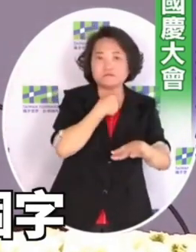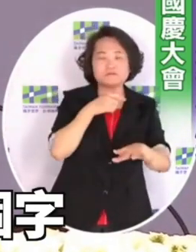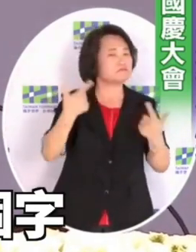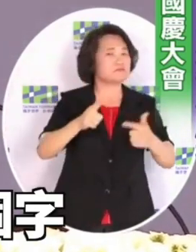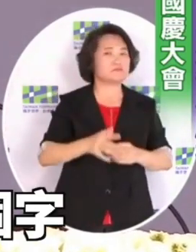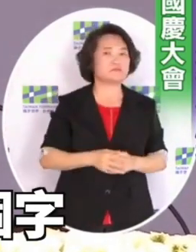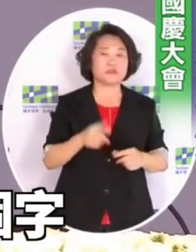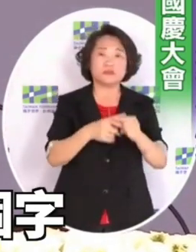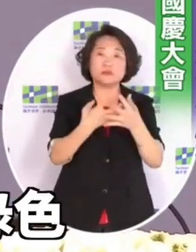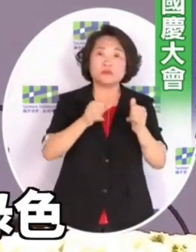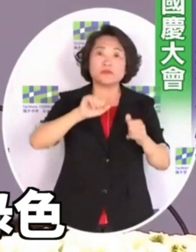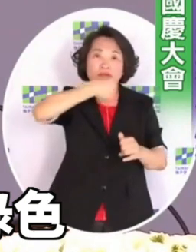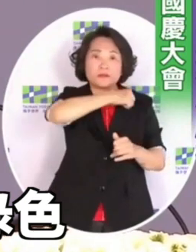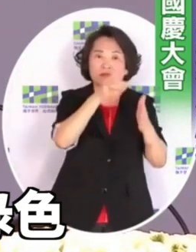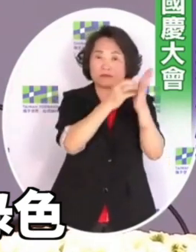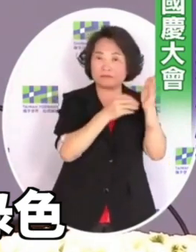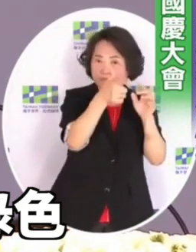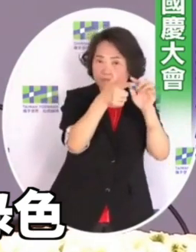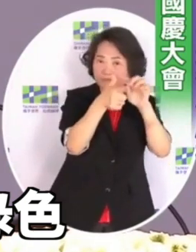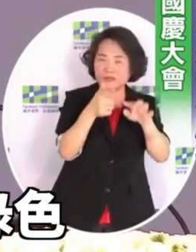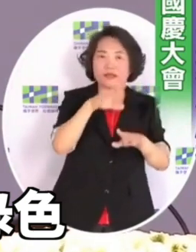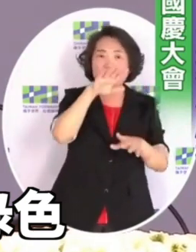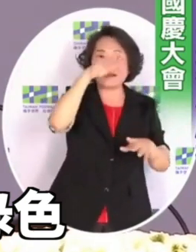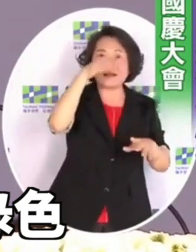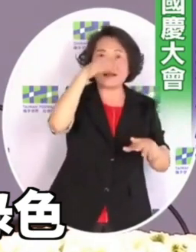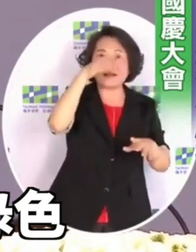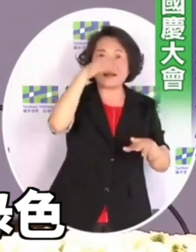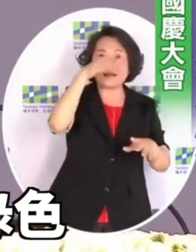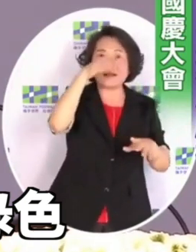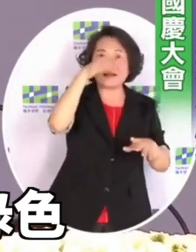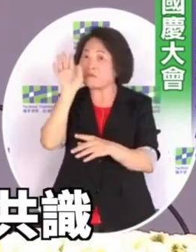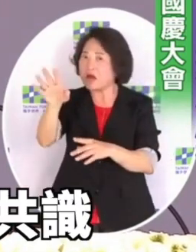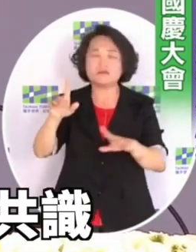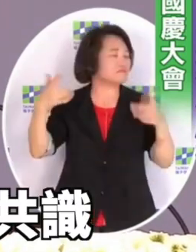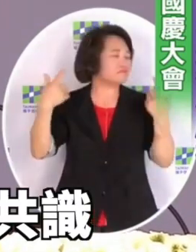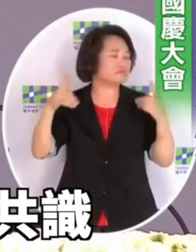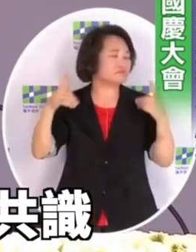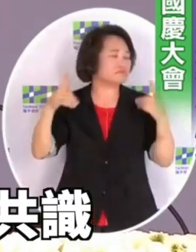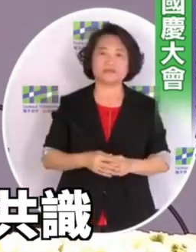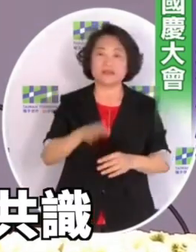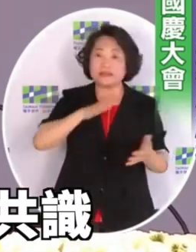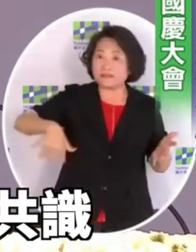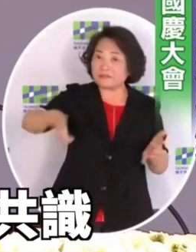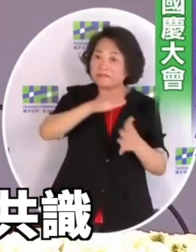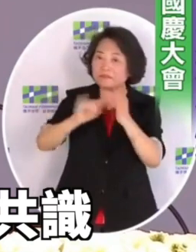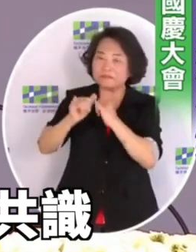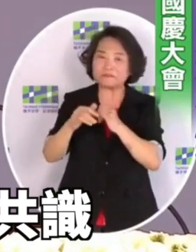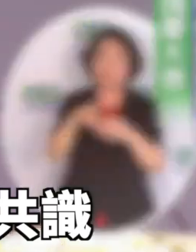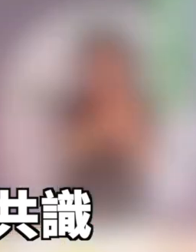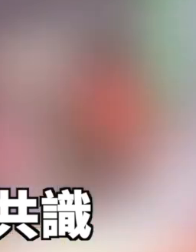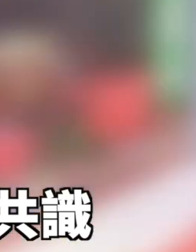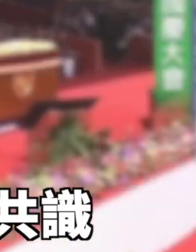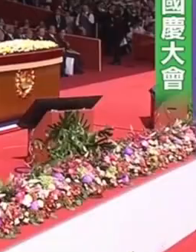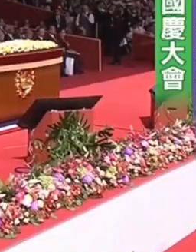民国台湾六个字绝对不是蓝色，也不会是绿色，这就是整个社会最大